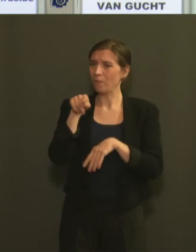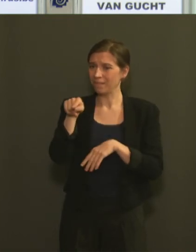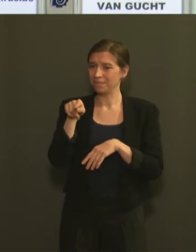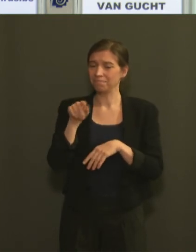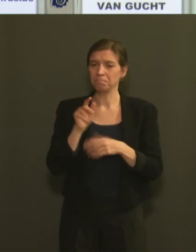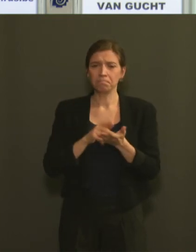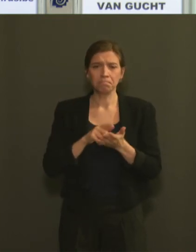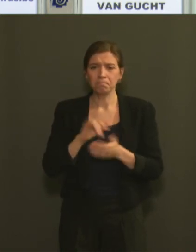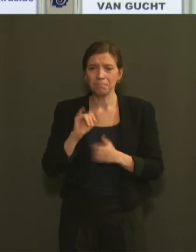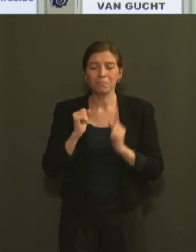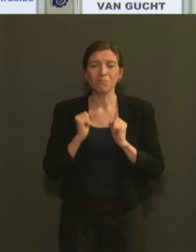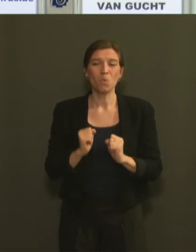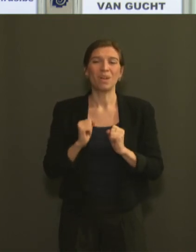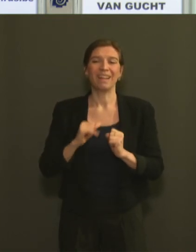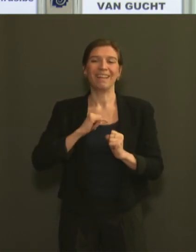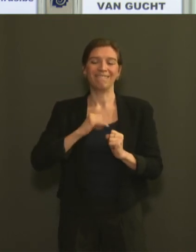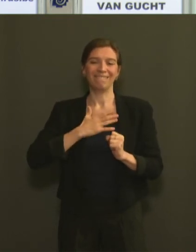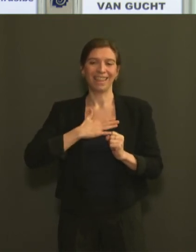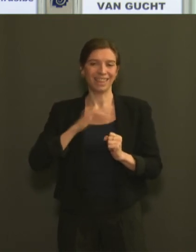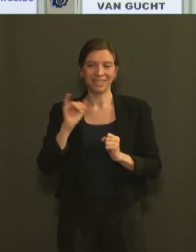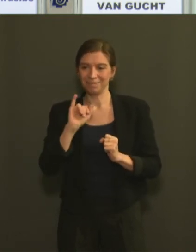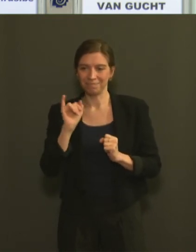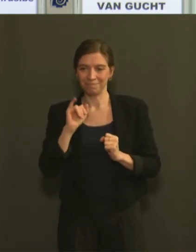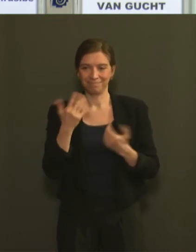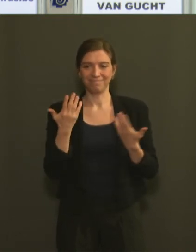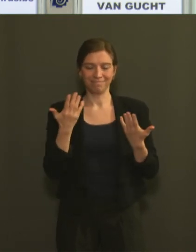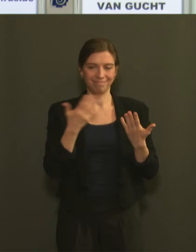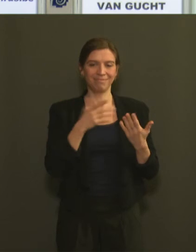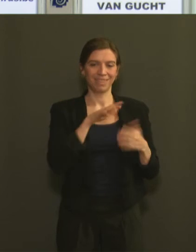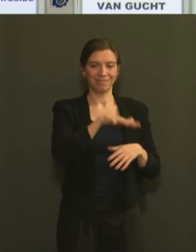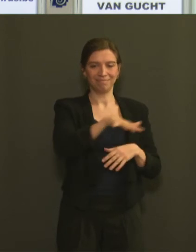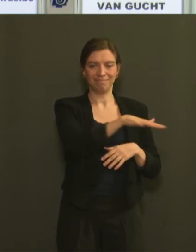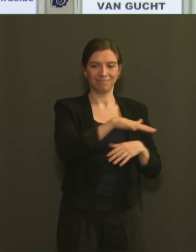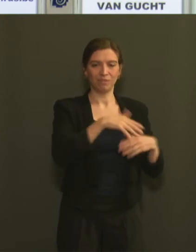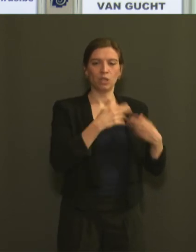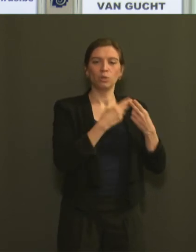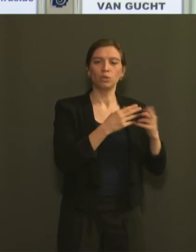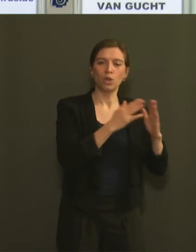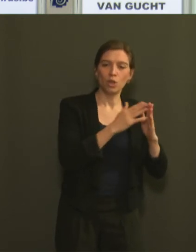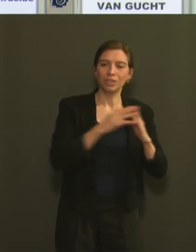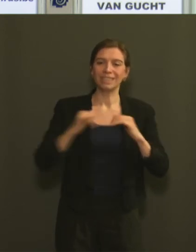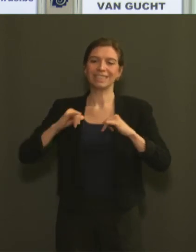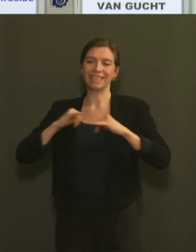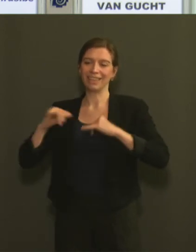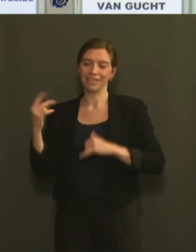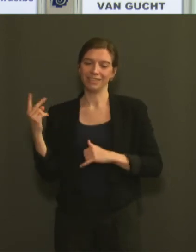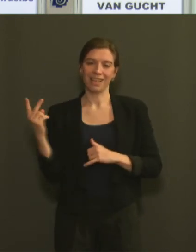route et braque une bonne zone centre à angie qui nous